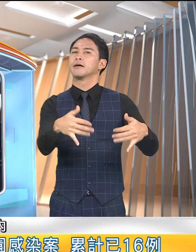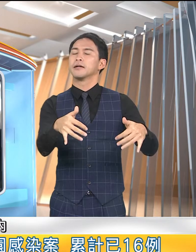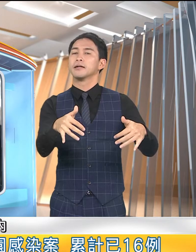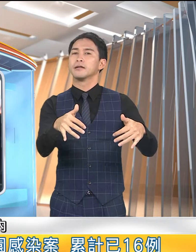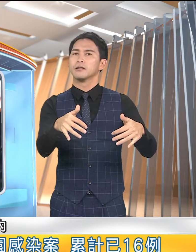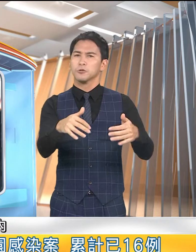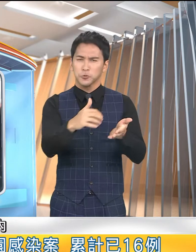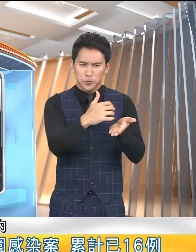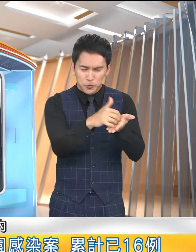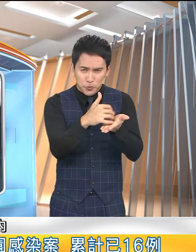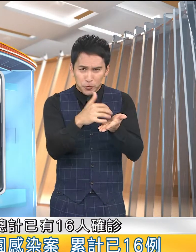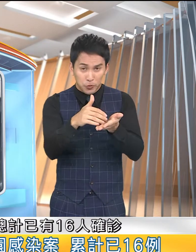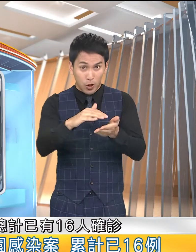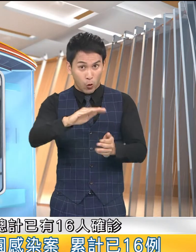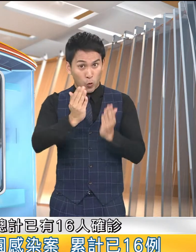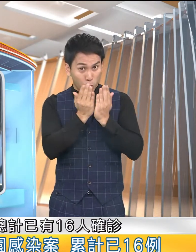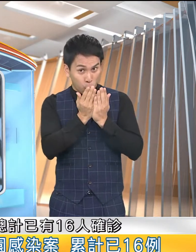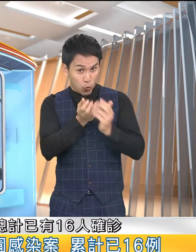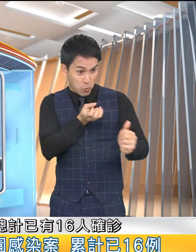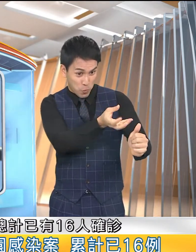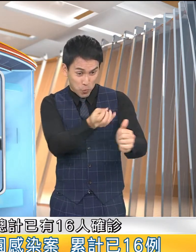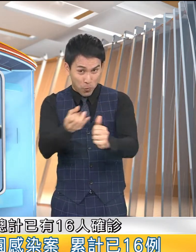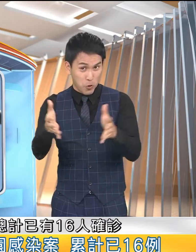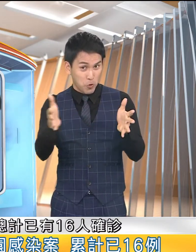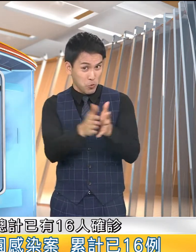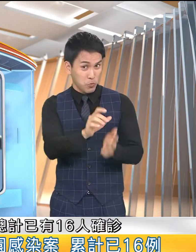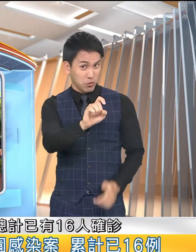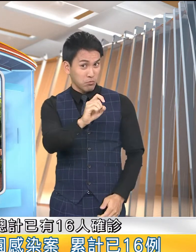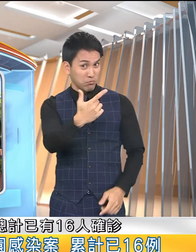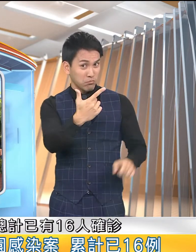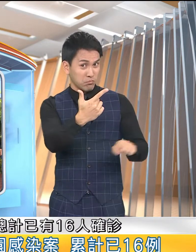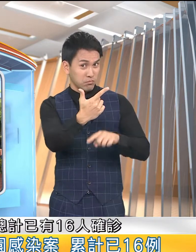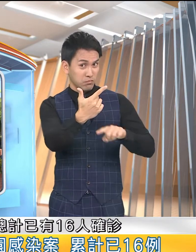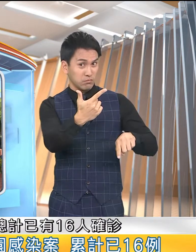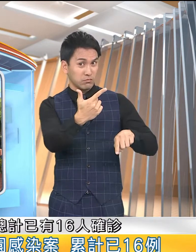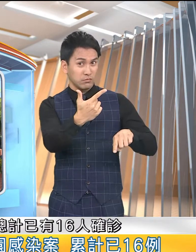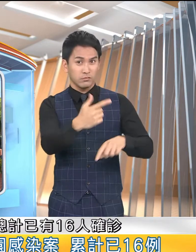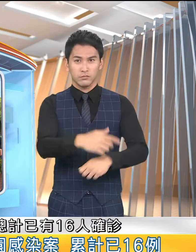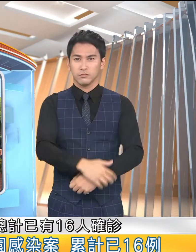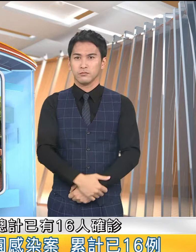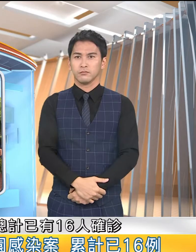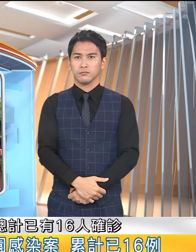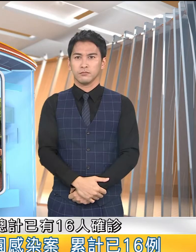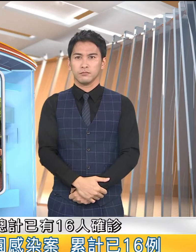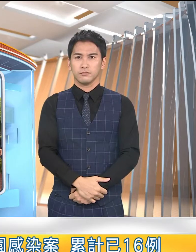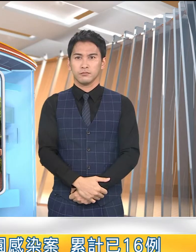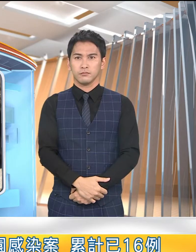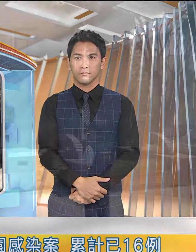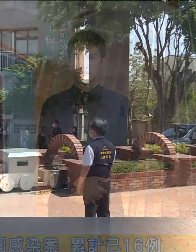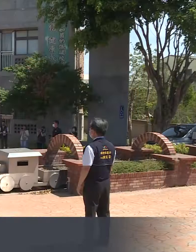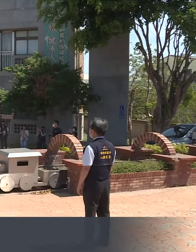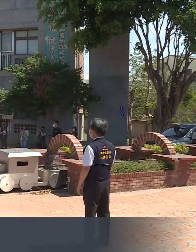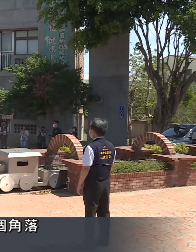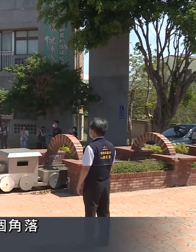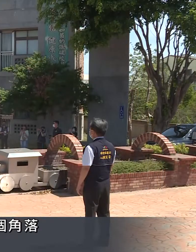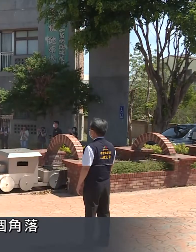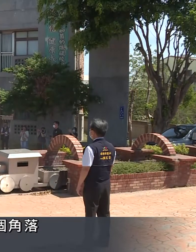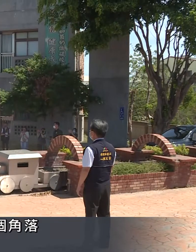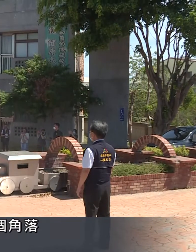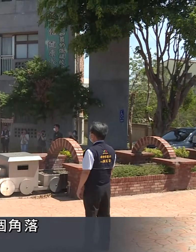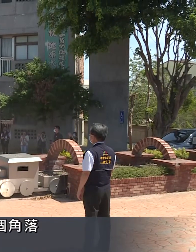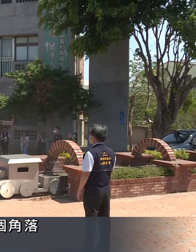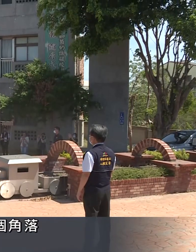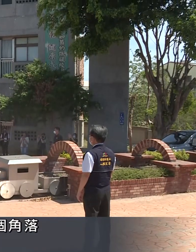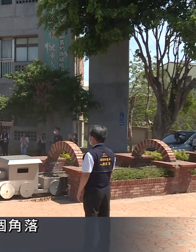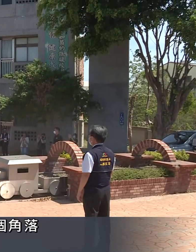园学生家长在内，泰安妇幼的传播链总计有16个人确诊。 无